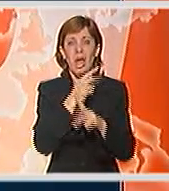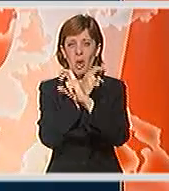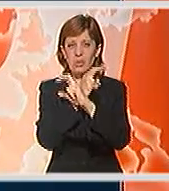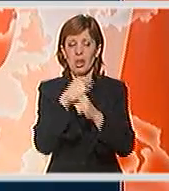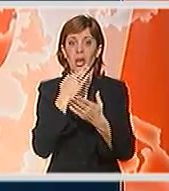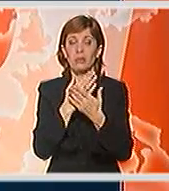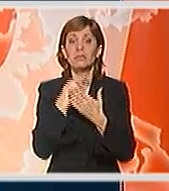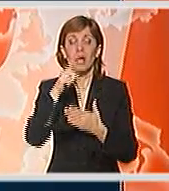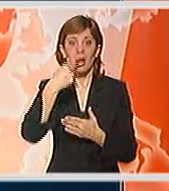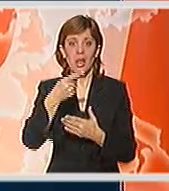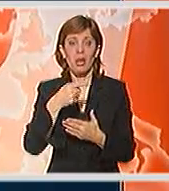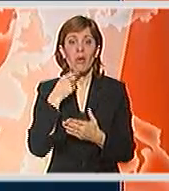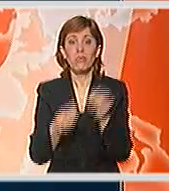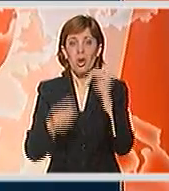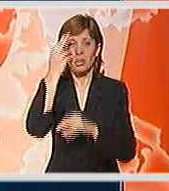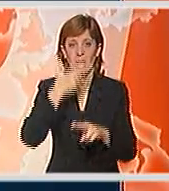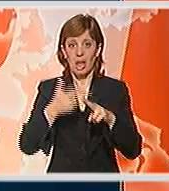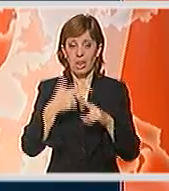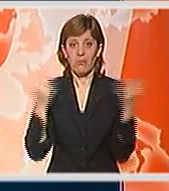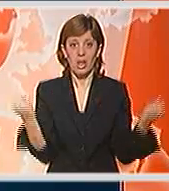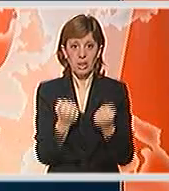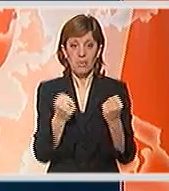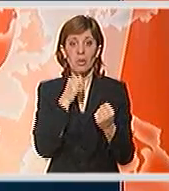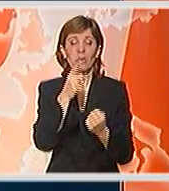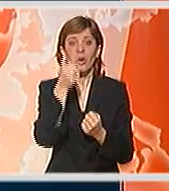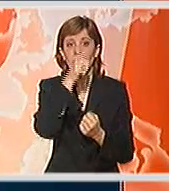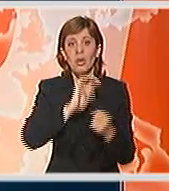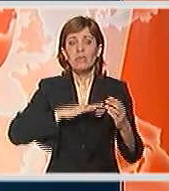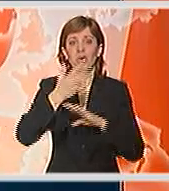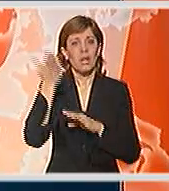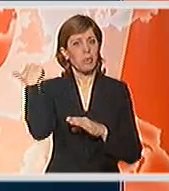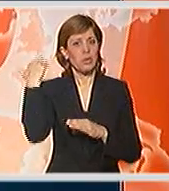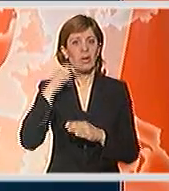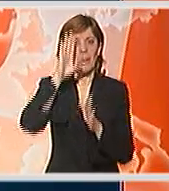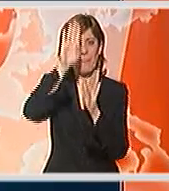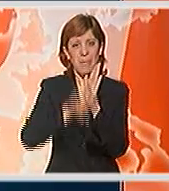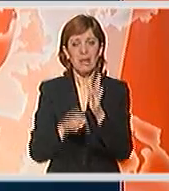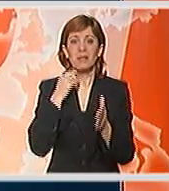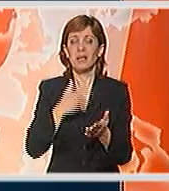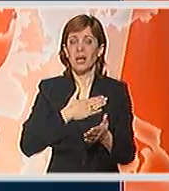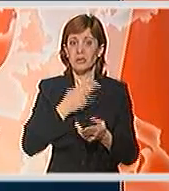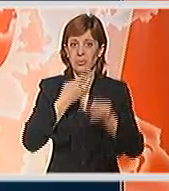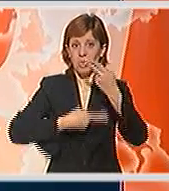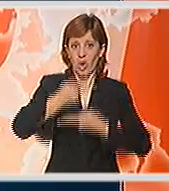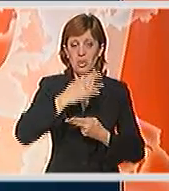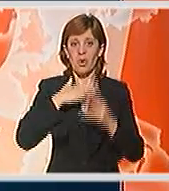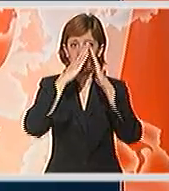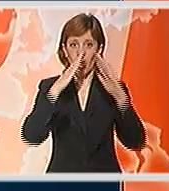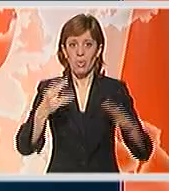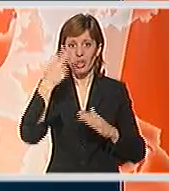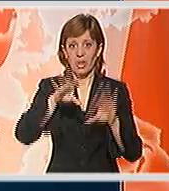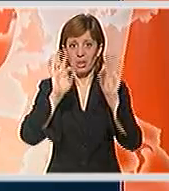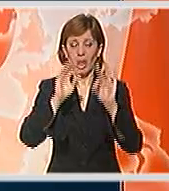ekonomskom forumu rekao da porast kreditne aktivnosti i to što će posle prošlogodišnjeg pada bruto domaćeg proizvoda u